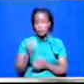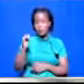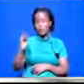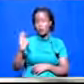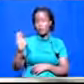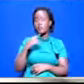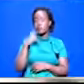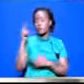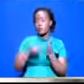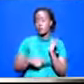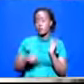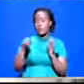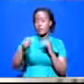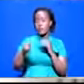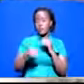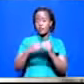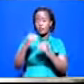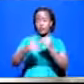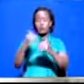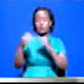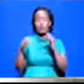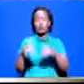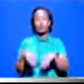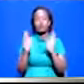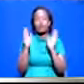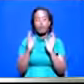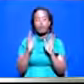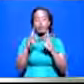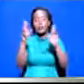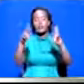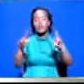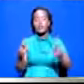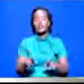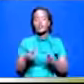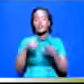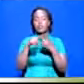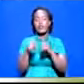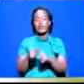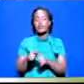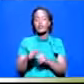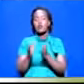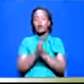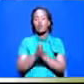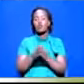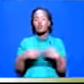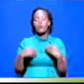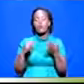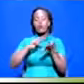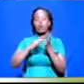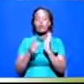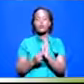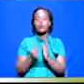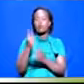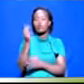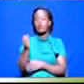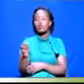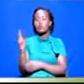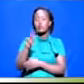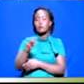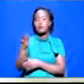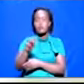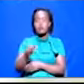huo utatekelezwa kwa kuzingatia kanuni za kimataifa, huku mdhamana wa shilingi milioni 20 ukihitaji kwa kampuni